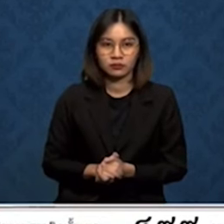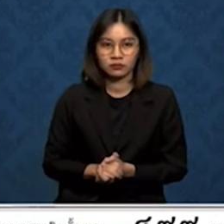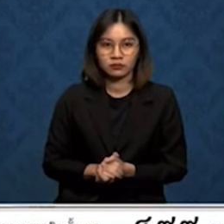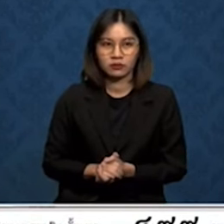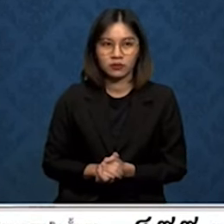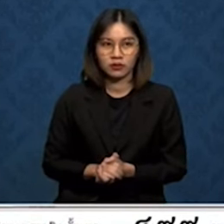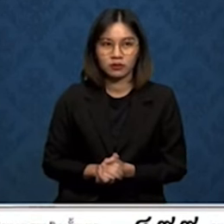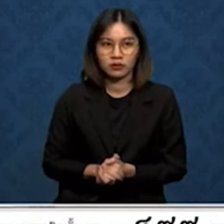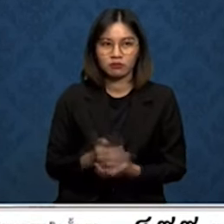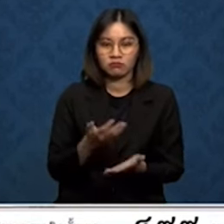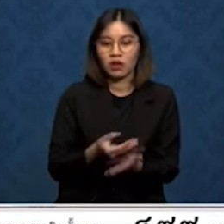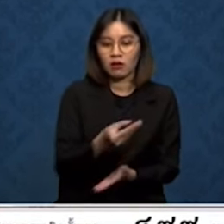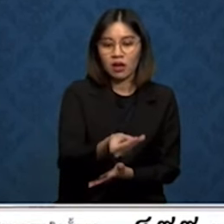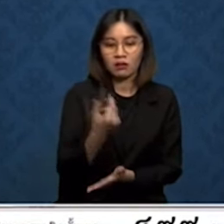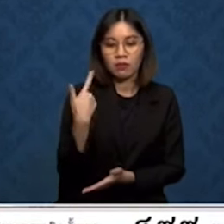แจกไปก็เสียของ